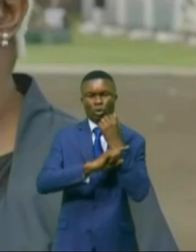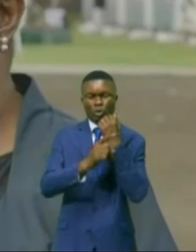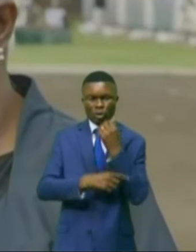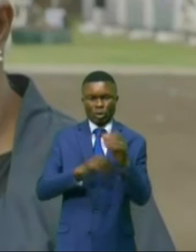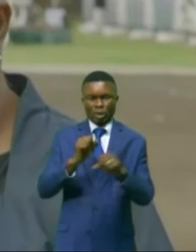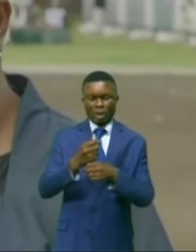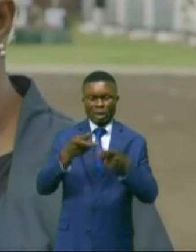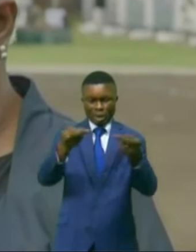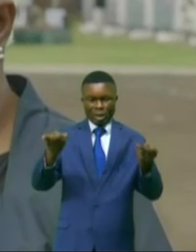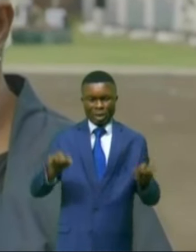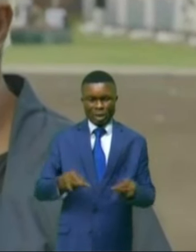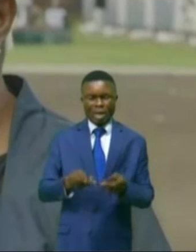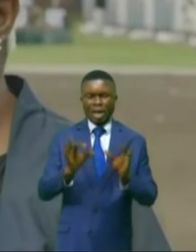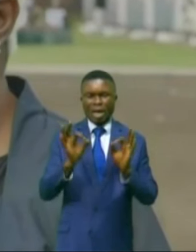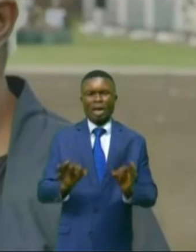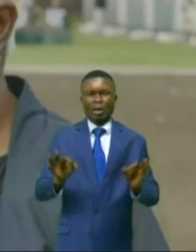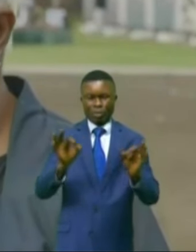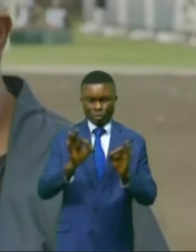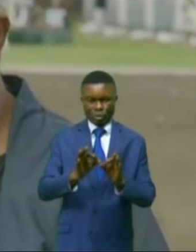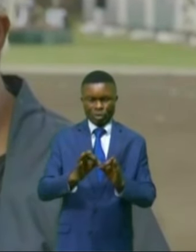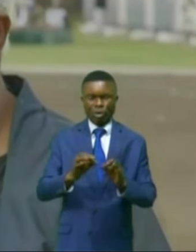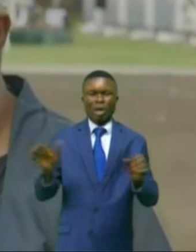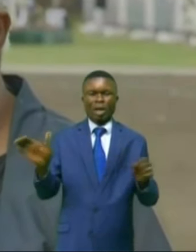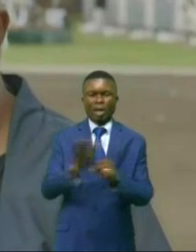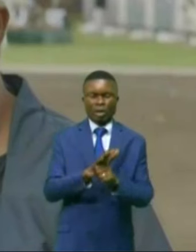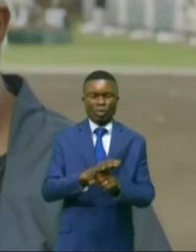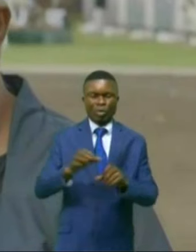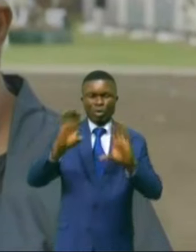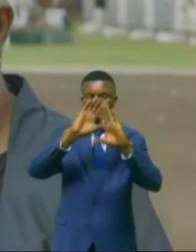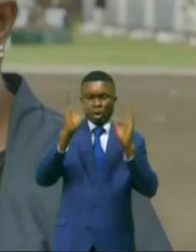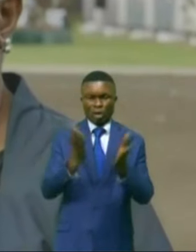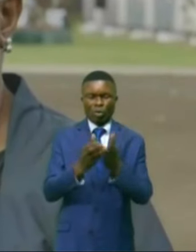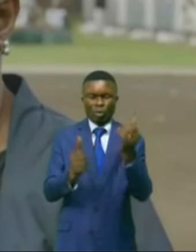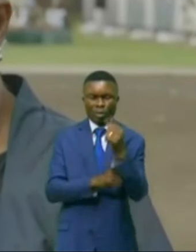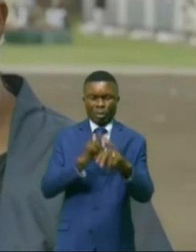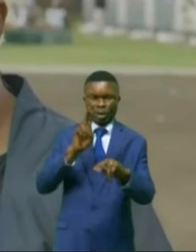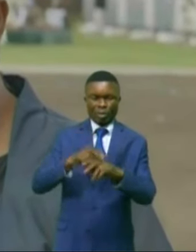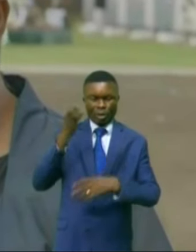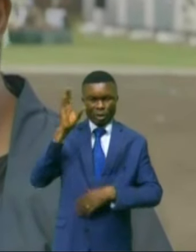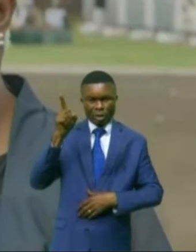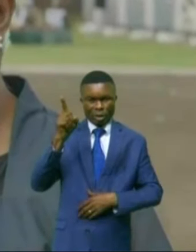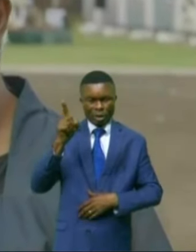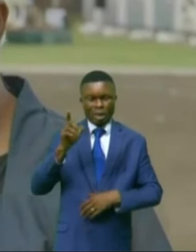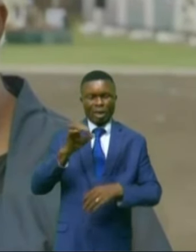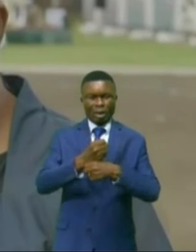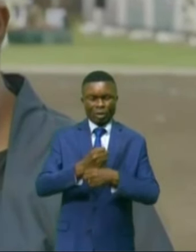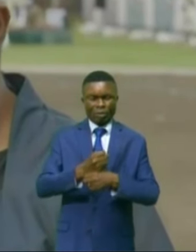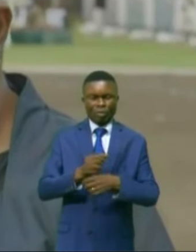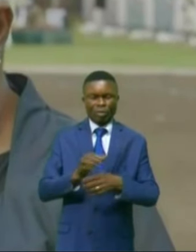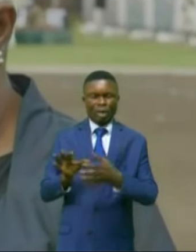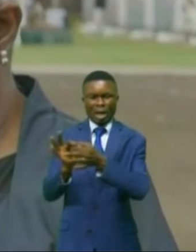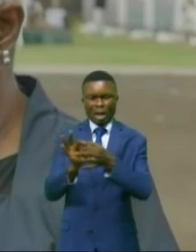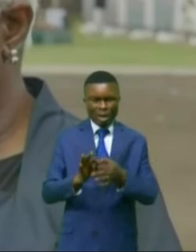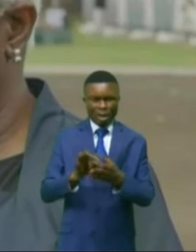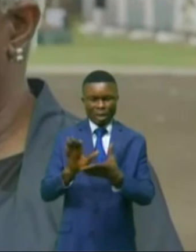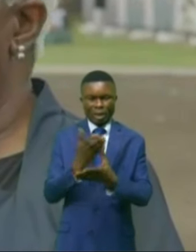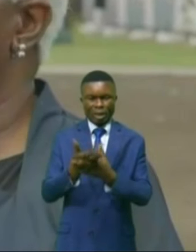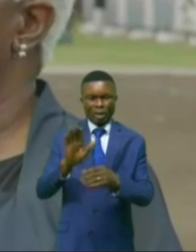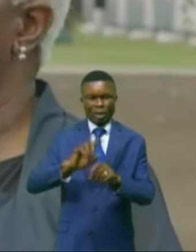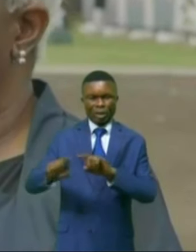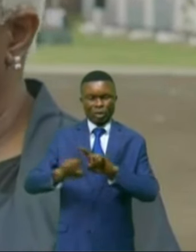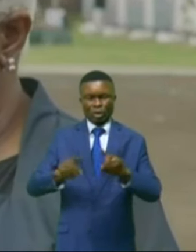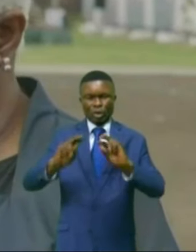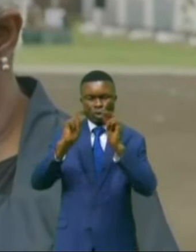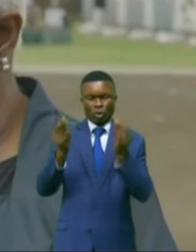un environnement propice à la prospérité de la communauté locale. Elle a aussi créé l'harmonie entre les diverses